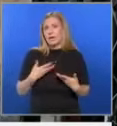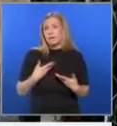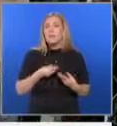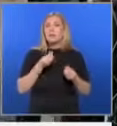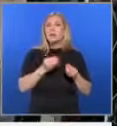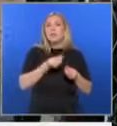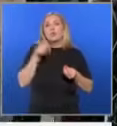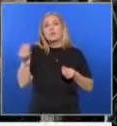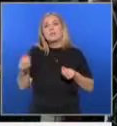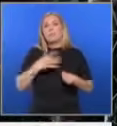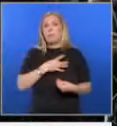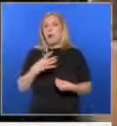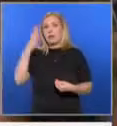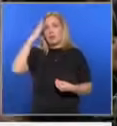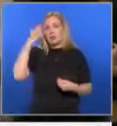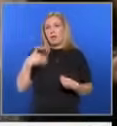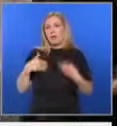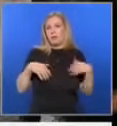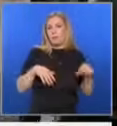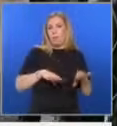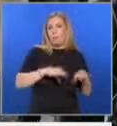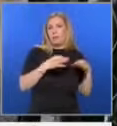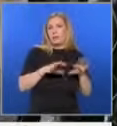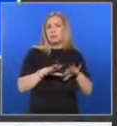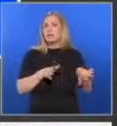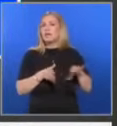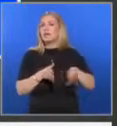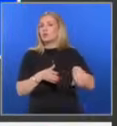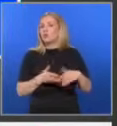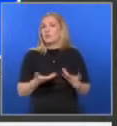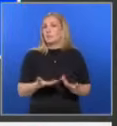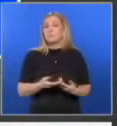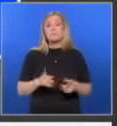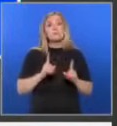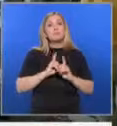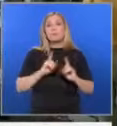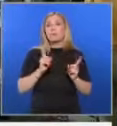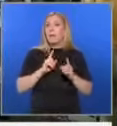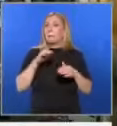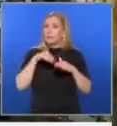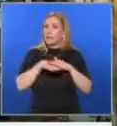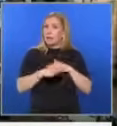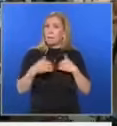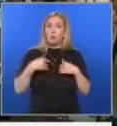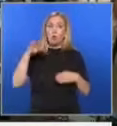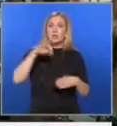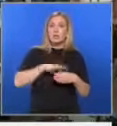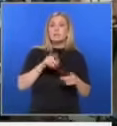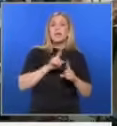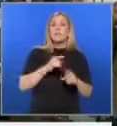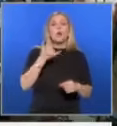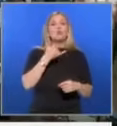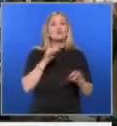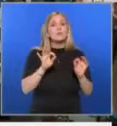богатите държави, а за сметка на това да бъдат игнорирани по-отдалечените региони. Няма да крия, че моя глас няма да отиде за